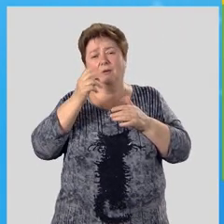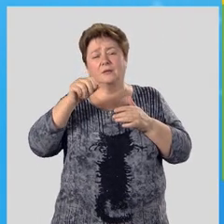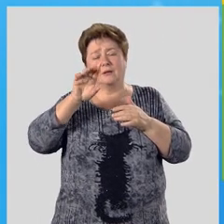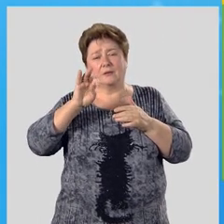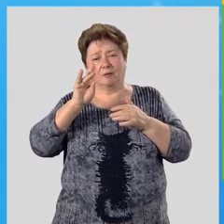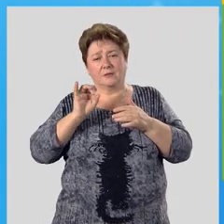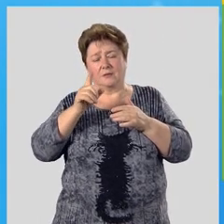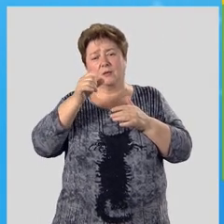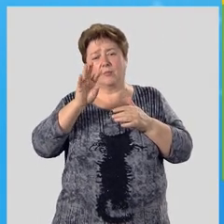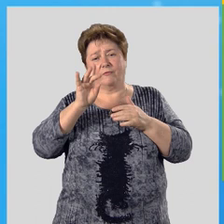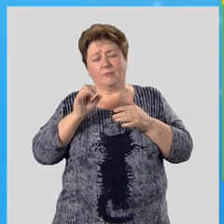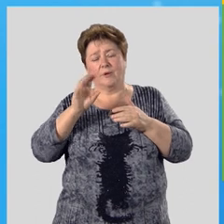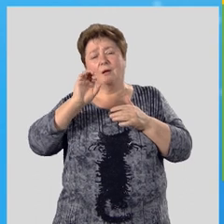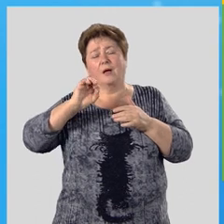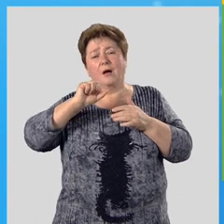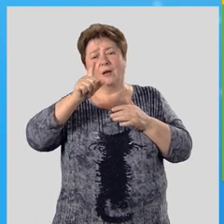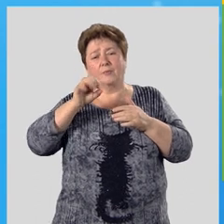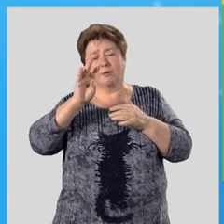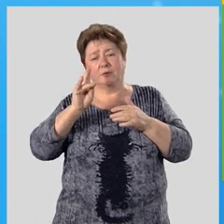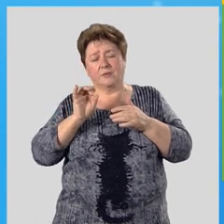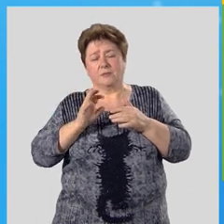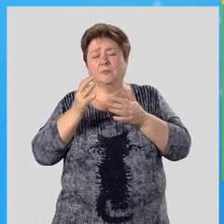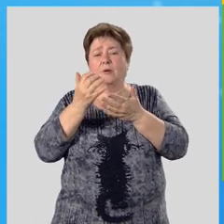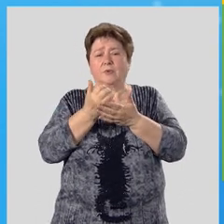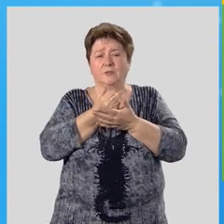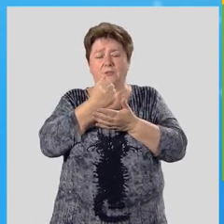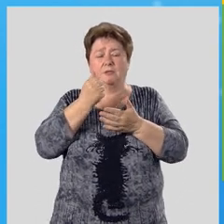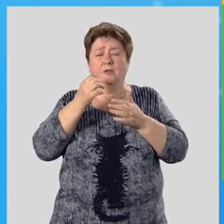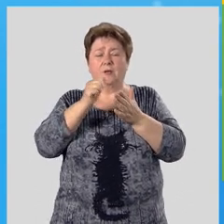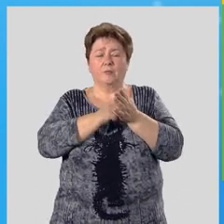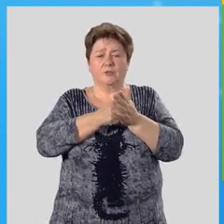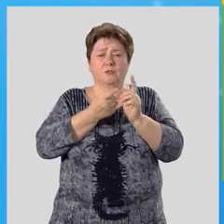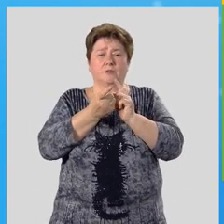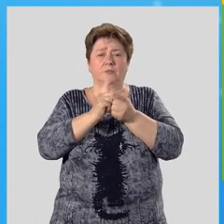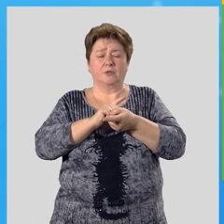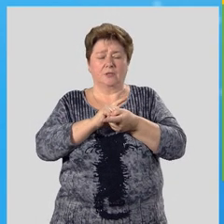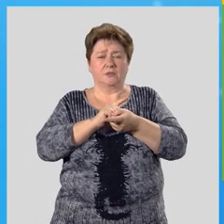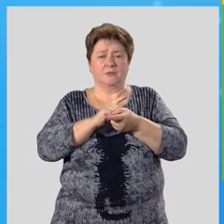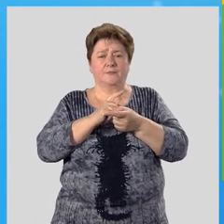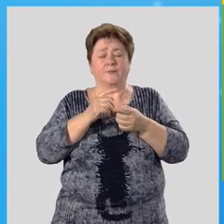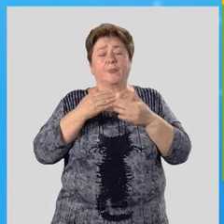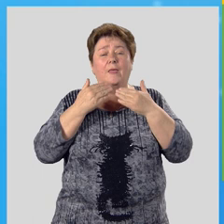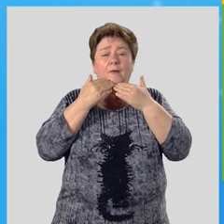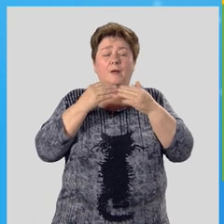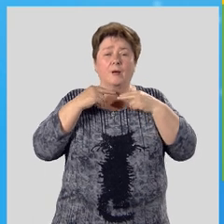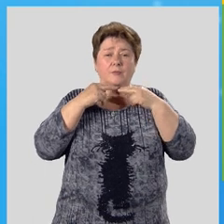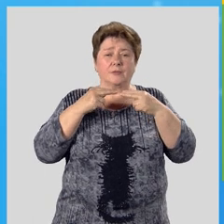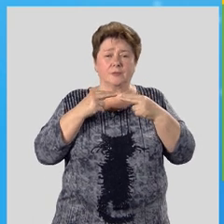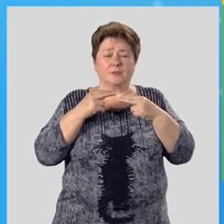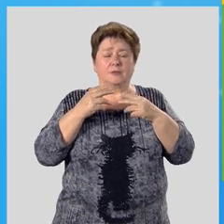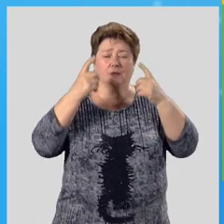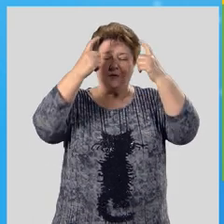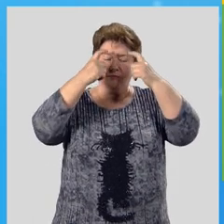дальтонизм, гемофилию, альбинизм. Определили причины мутаций. Обратите внимание